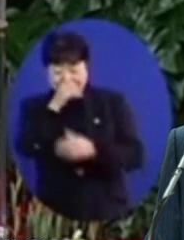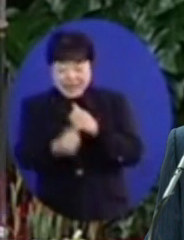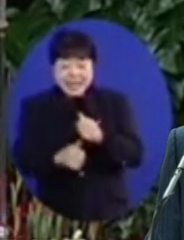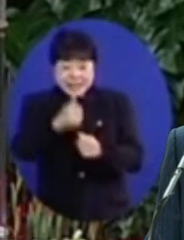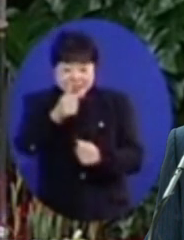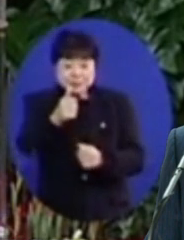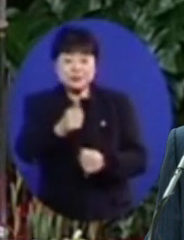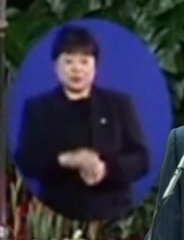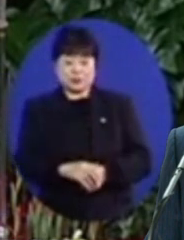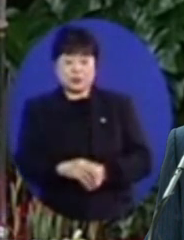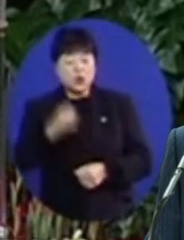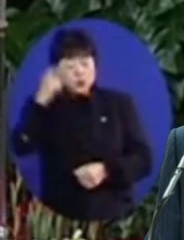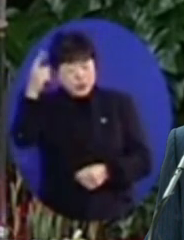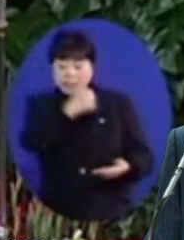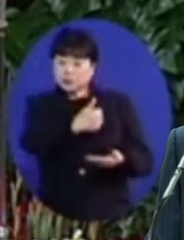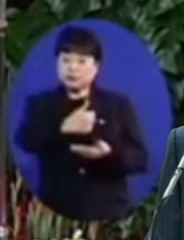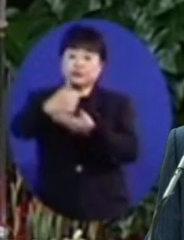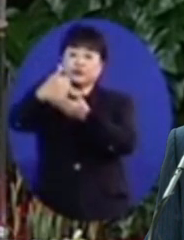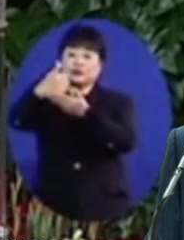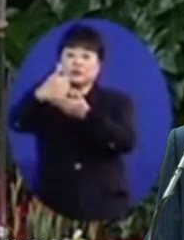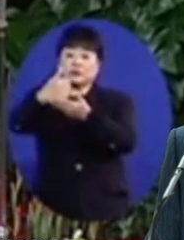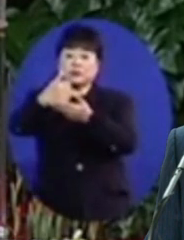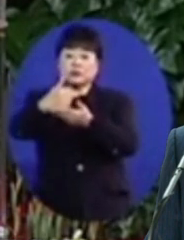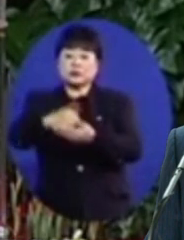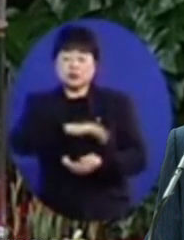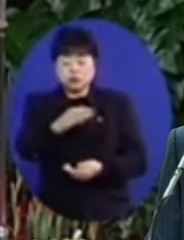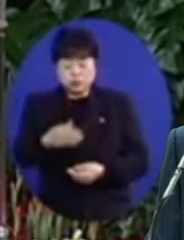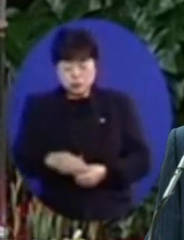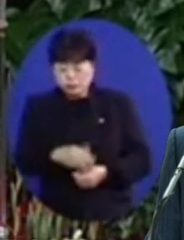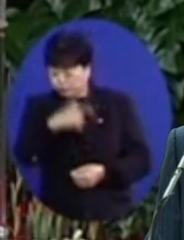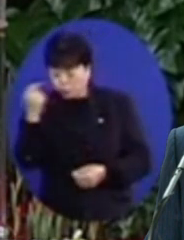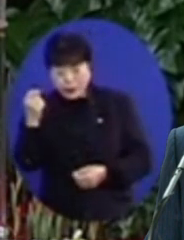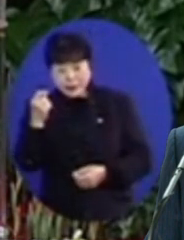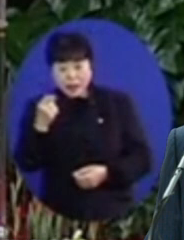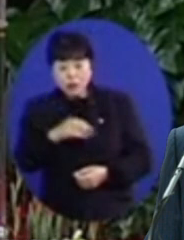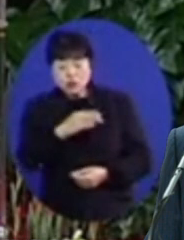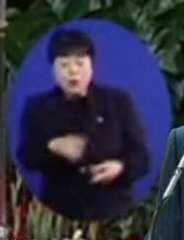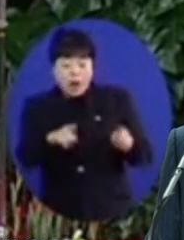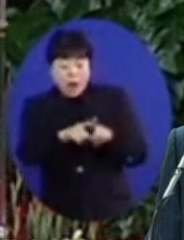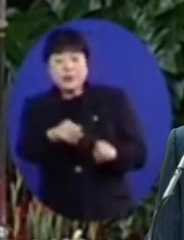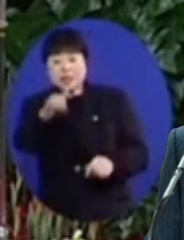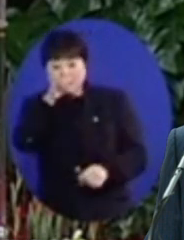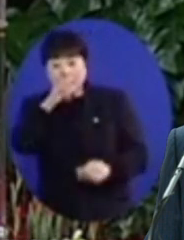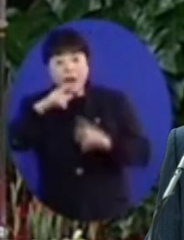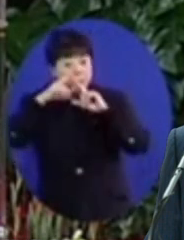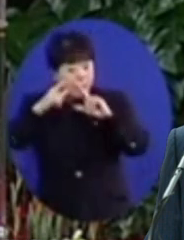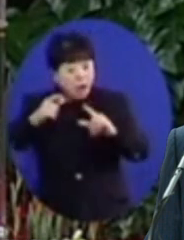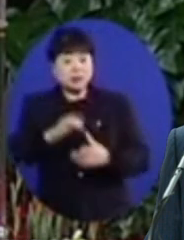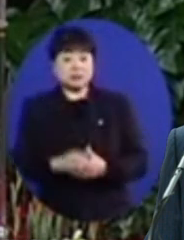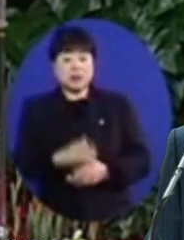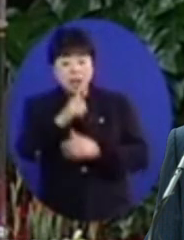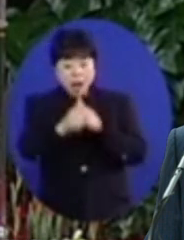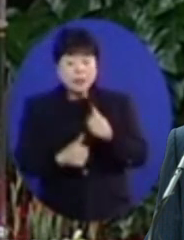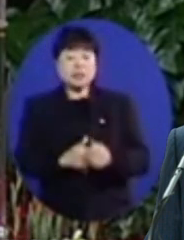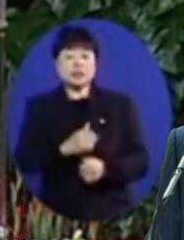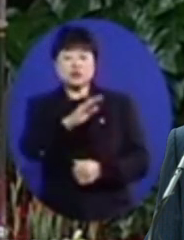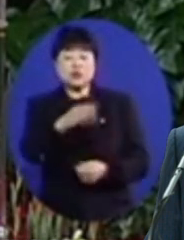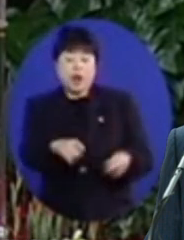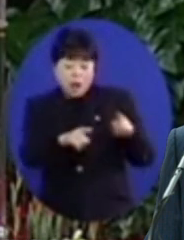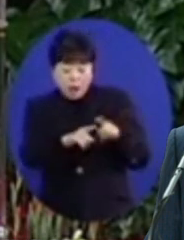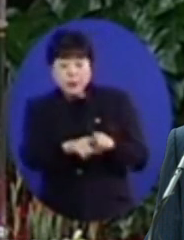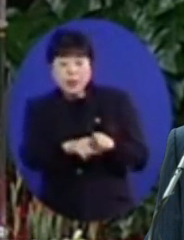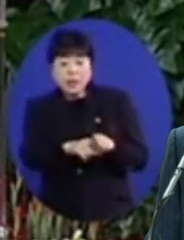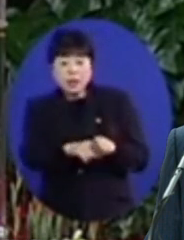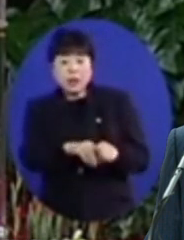그치신 위대하신 분이 우리가 같이 못난이하고 함께 있겠다 하나님이 우리가 와 함께 계시는데